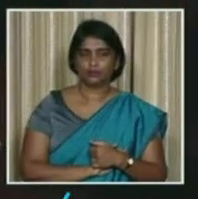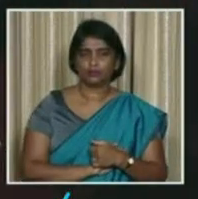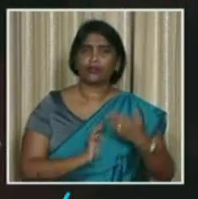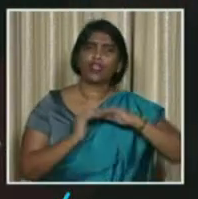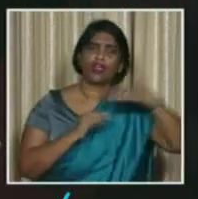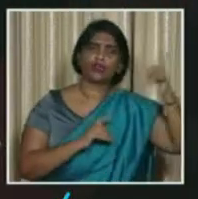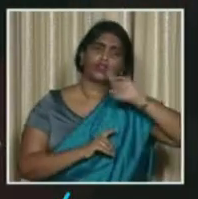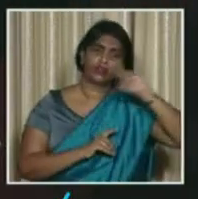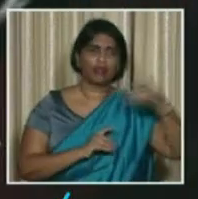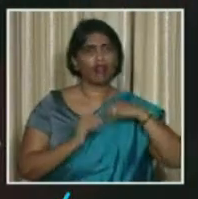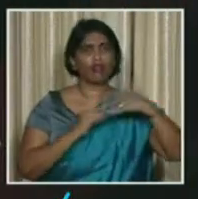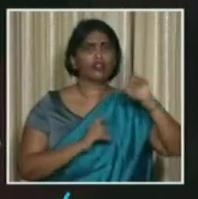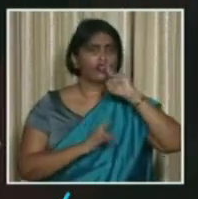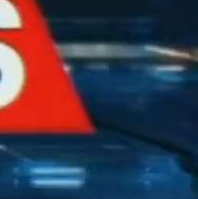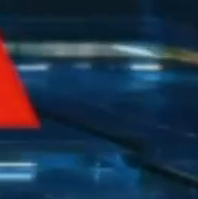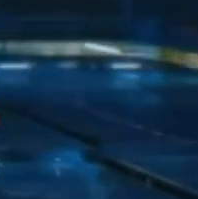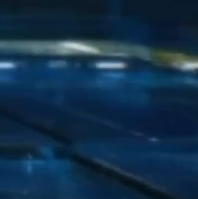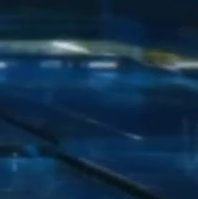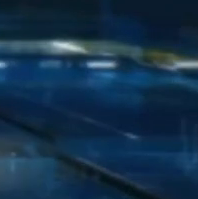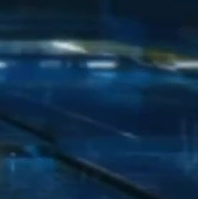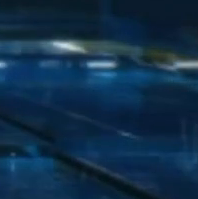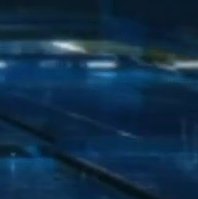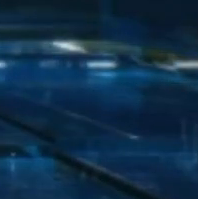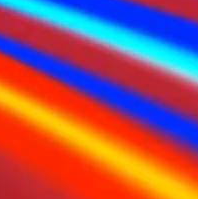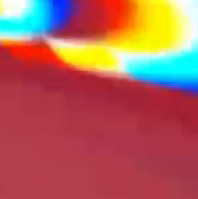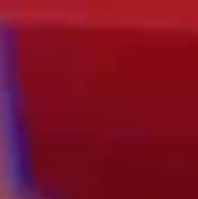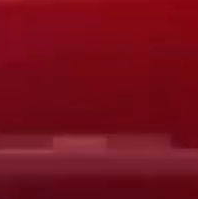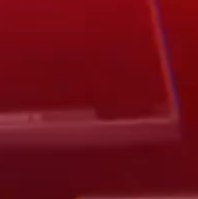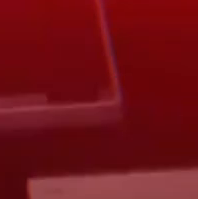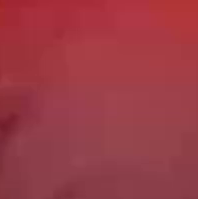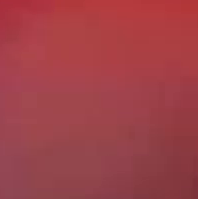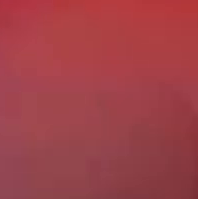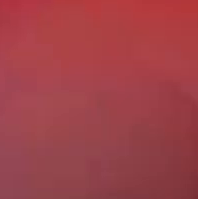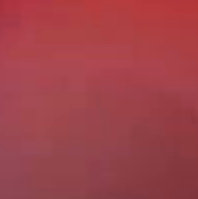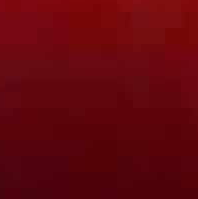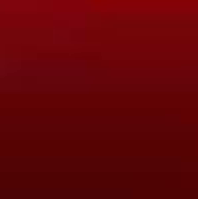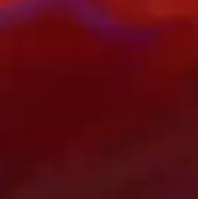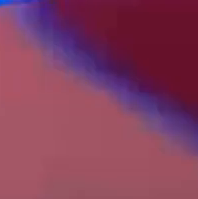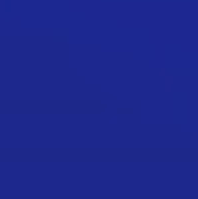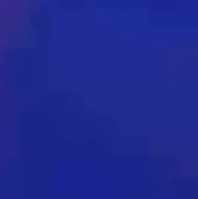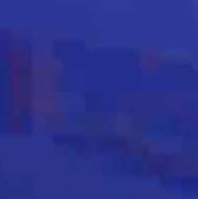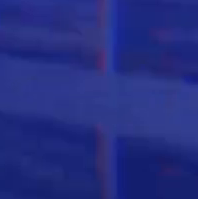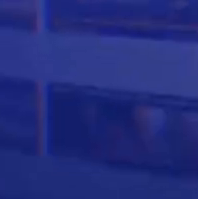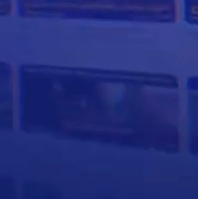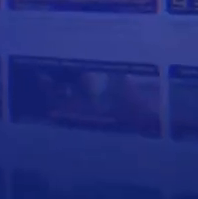කියන්න. එතුමඟ එළියට ගිහිලා කියන්න කියලා. කතාව ඉවරයිනේ. රටේ